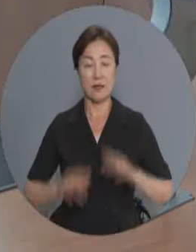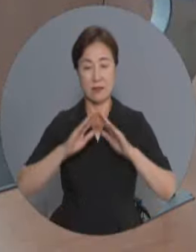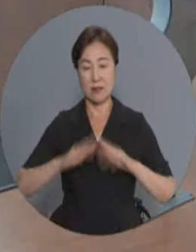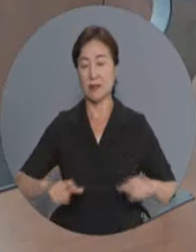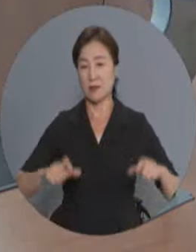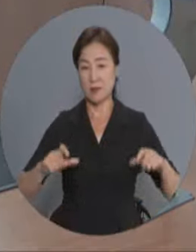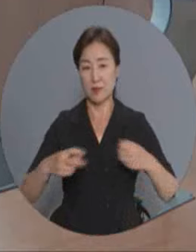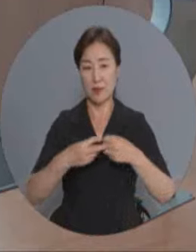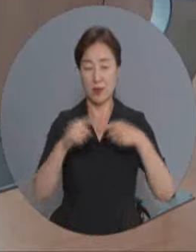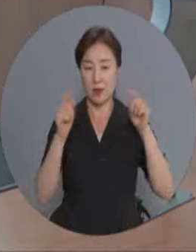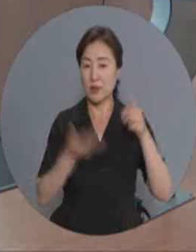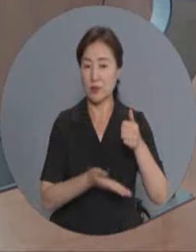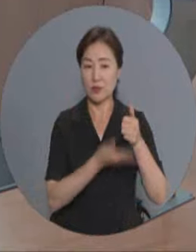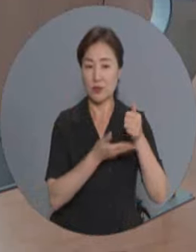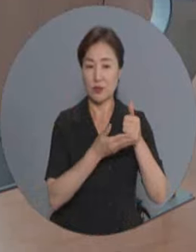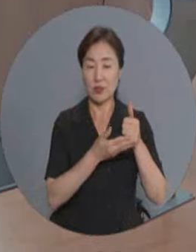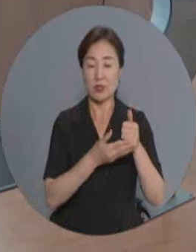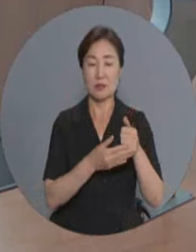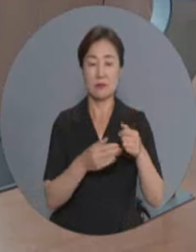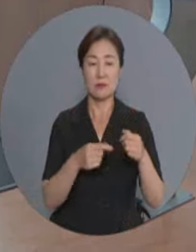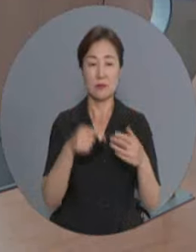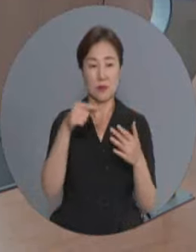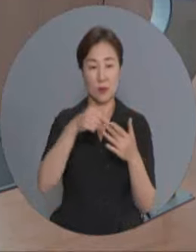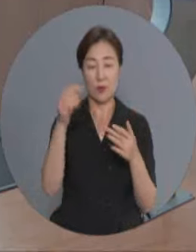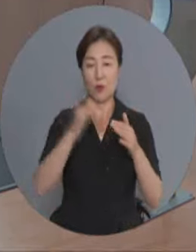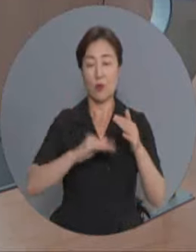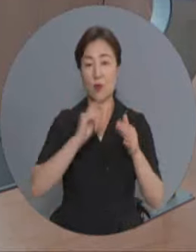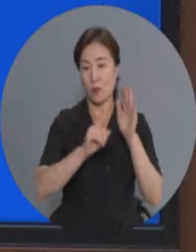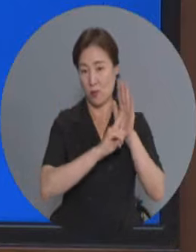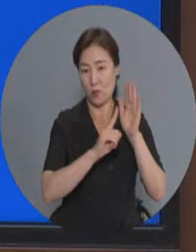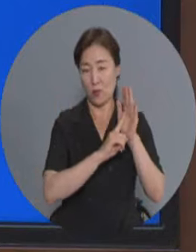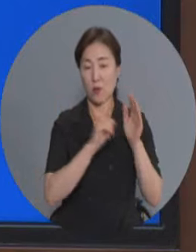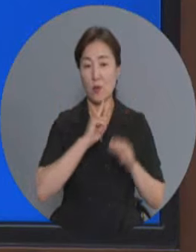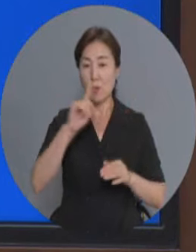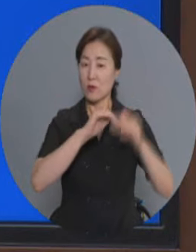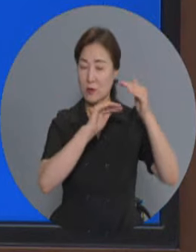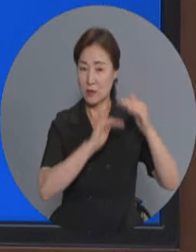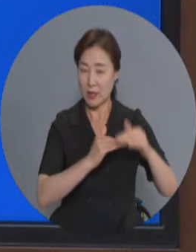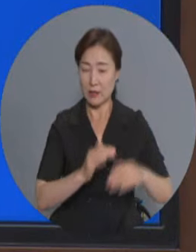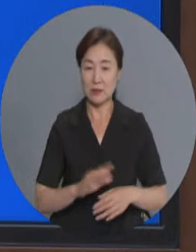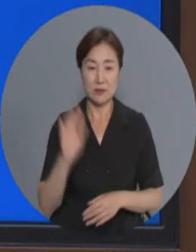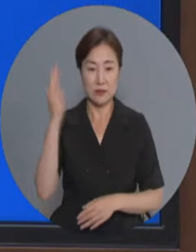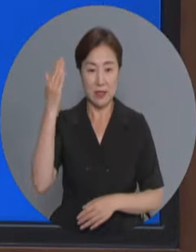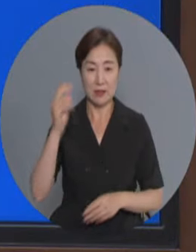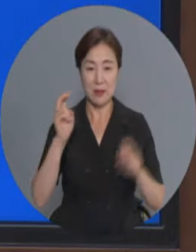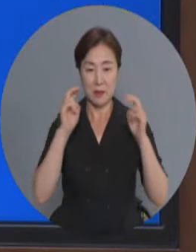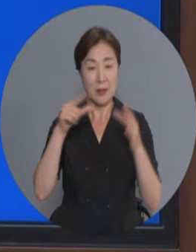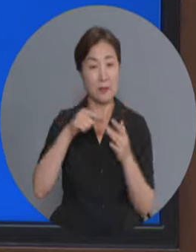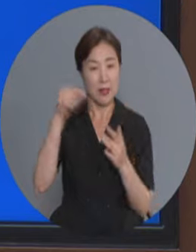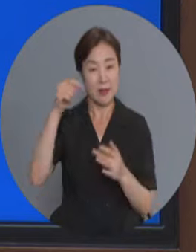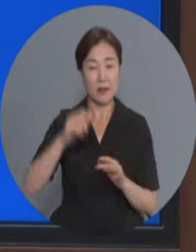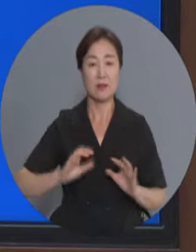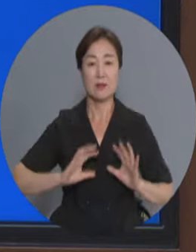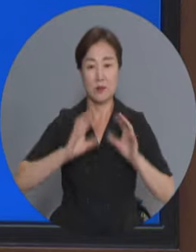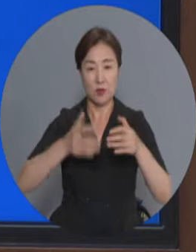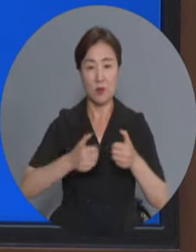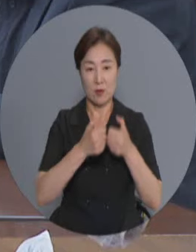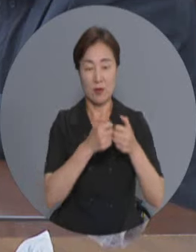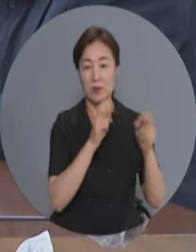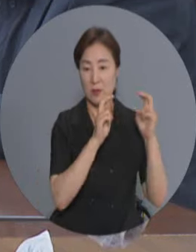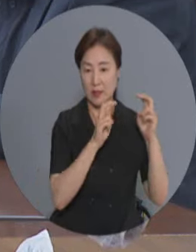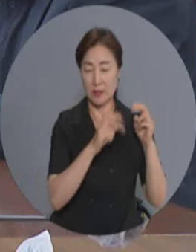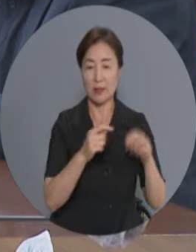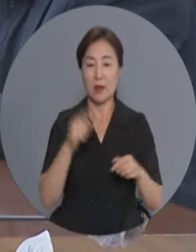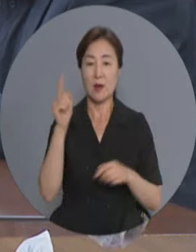전남권 의대 추천대학 선정을 위한 공모 용역 착수 보고회. 최근 용역사로 선정된 글로벌 컨설팅사와